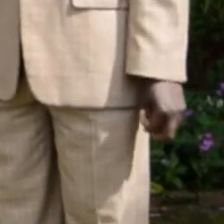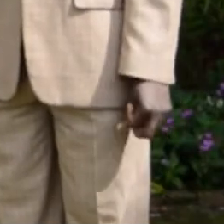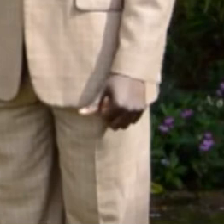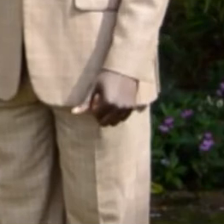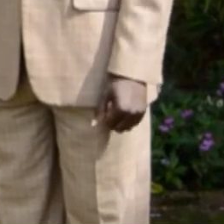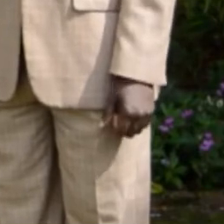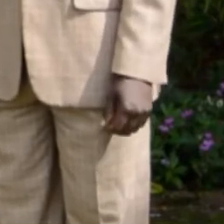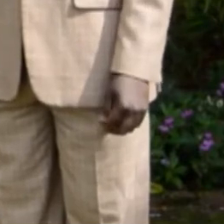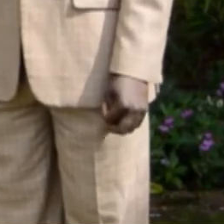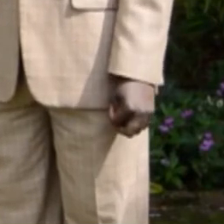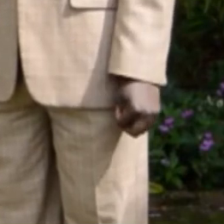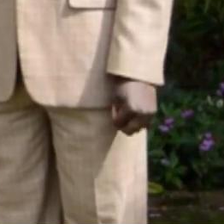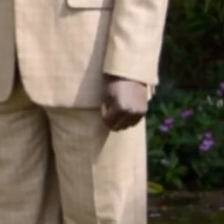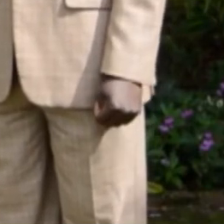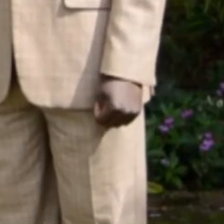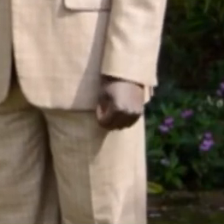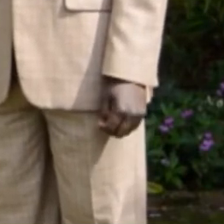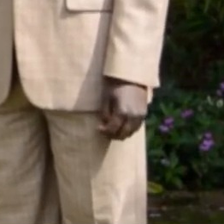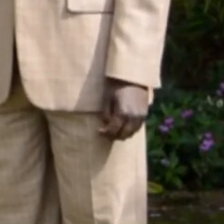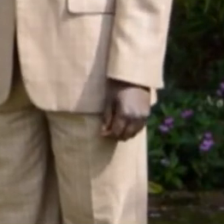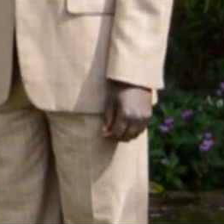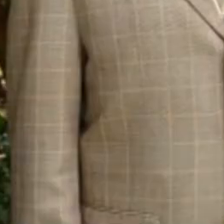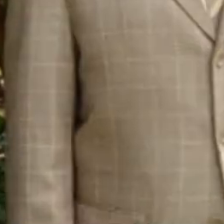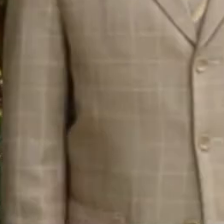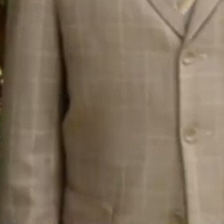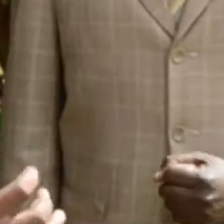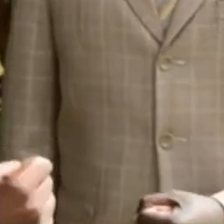Anodaidzwa kudenga ndiripo.